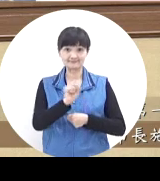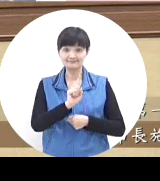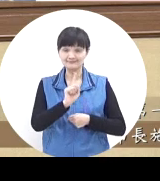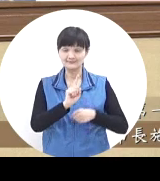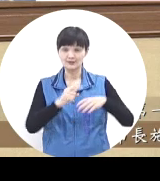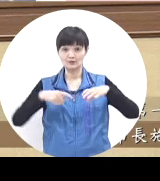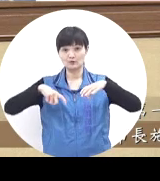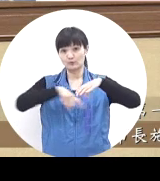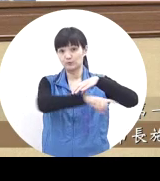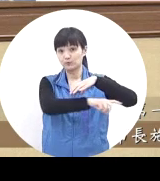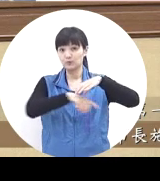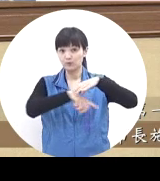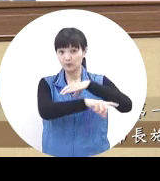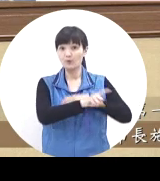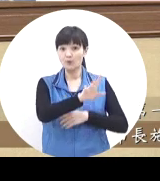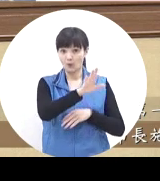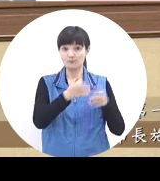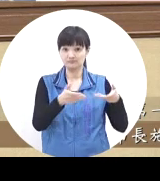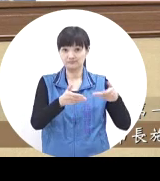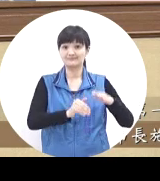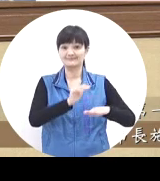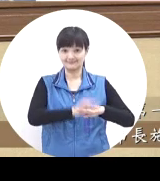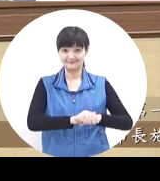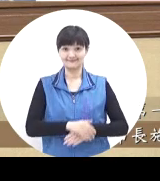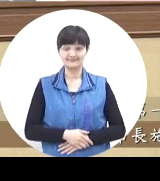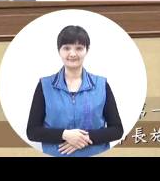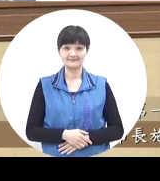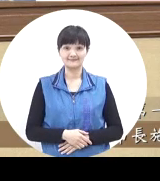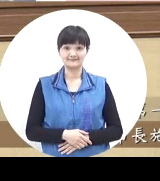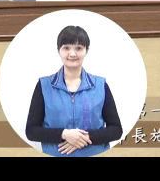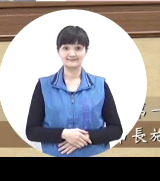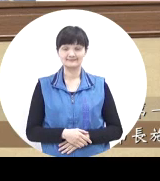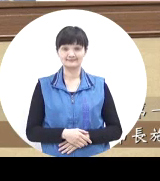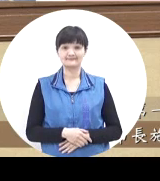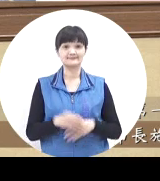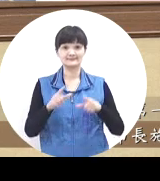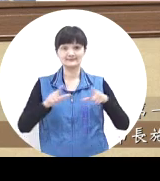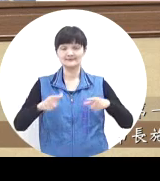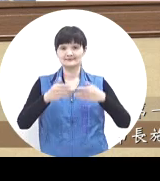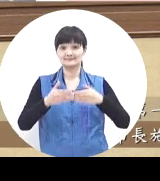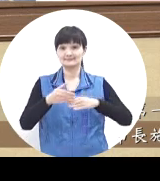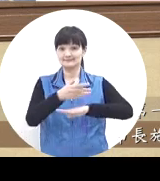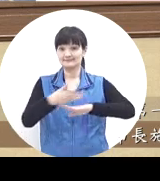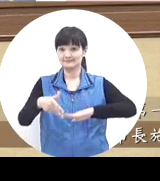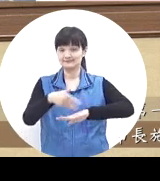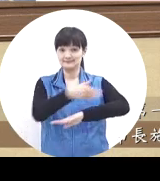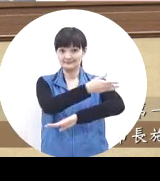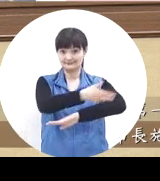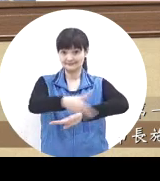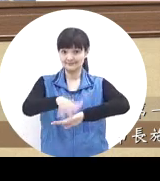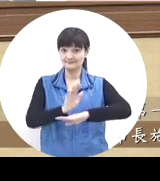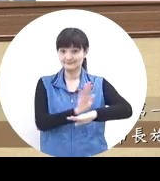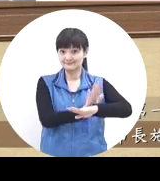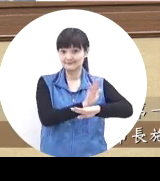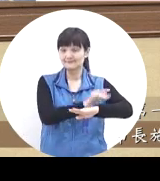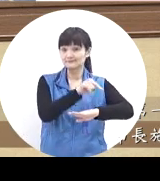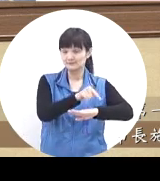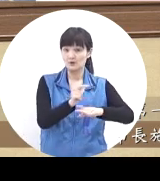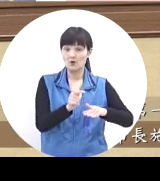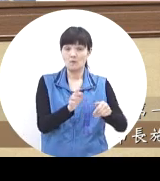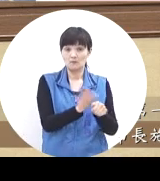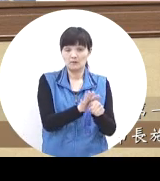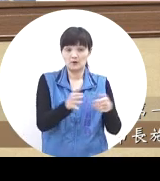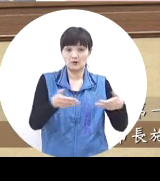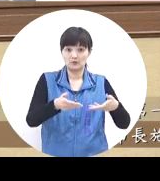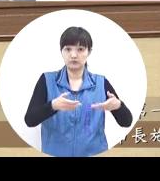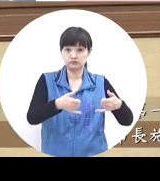道工程已经完工，所以元月份又完成大汉溪左岸的自行车扩宽、三峡河左岸的